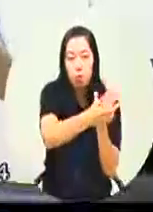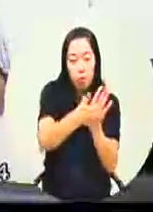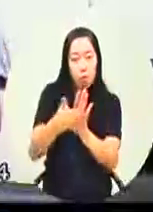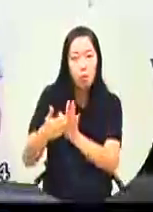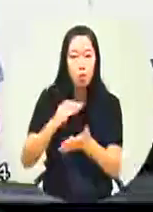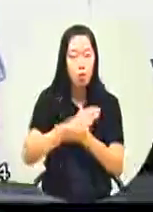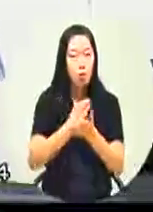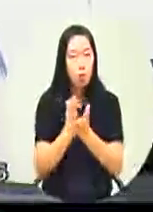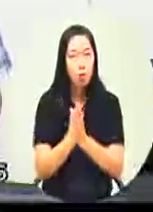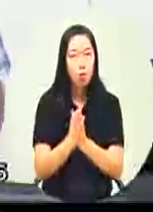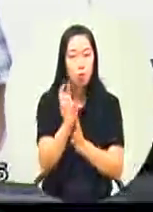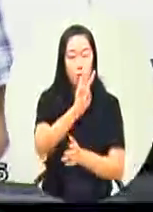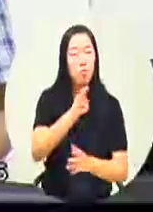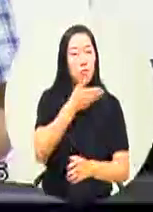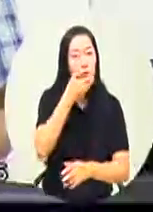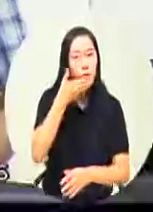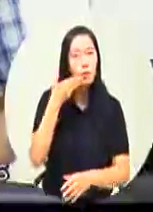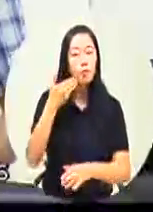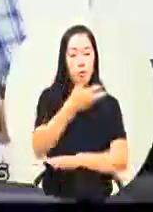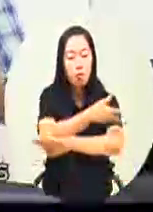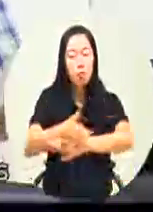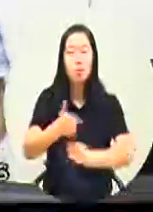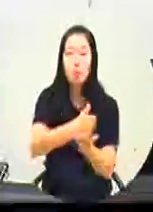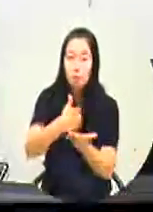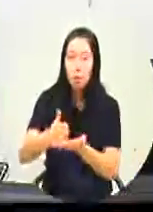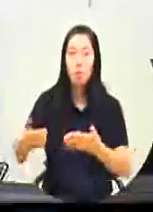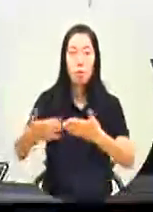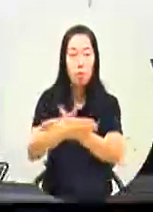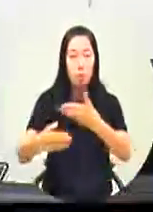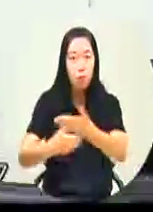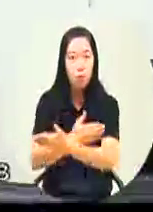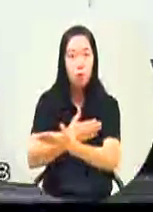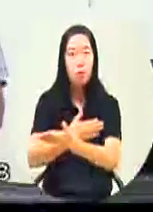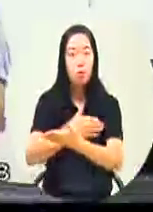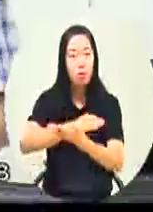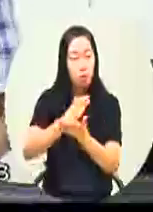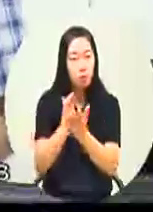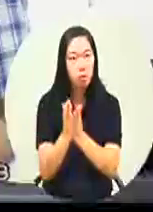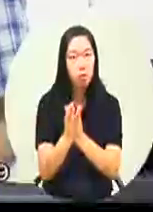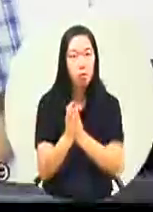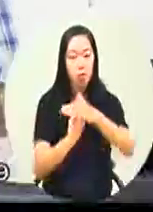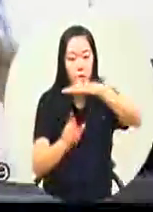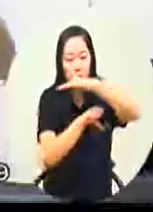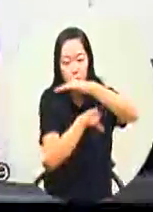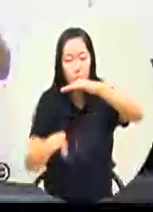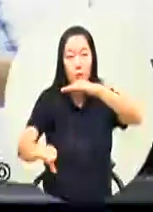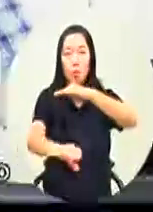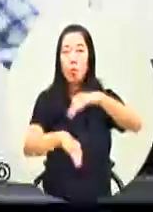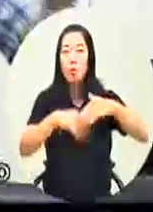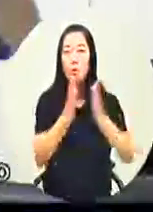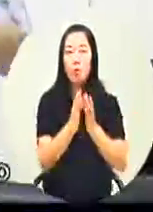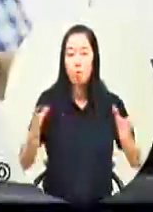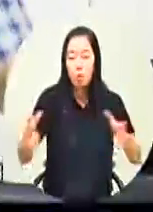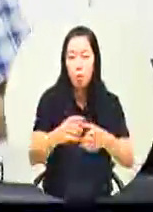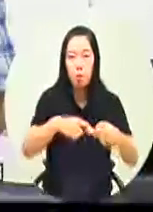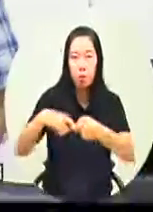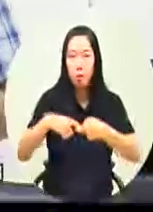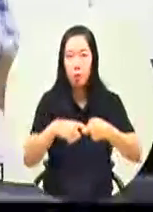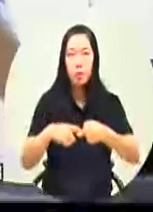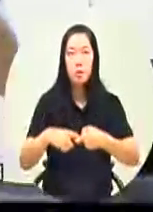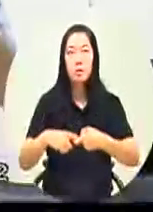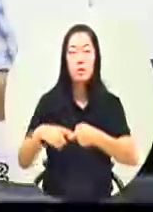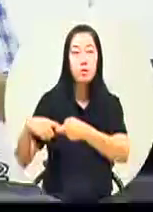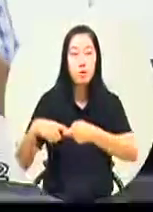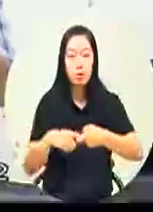的水利的排水的关系、交通的这些我们交流道的关系，都可以用整体开发的方